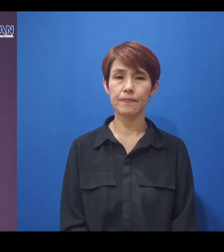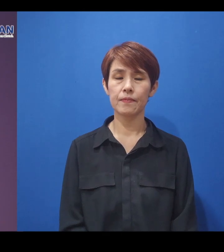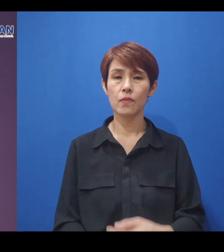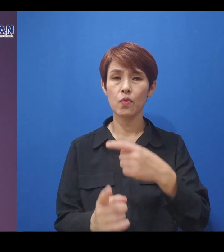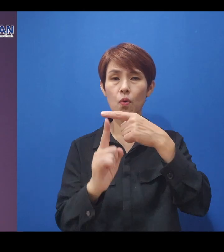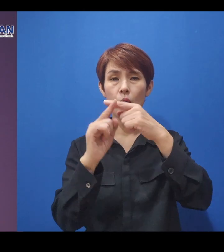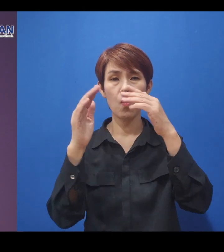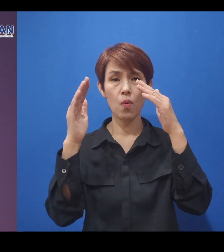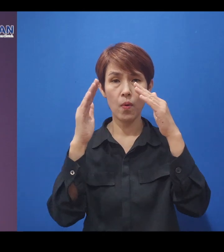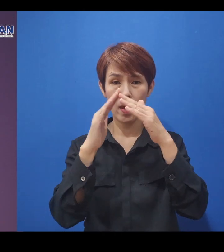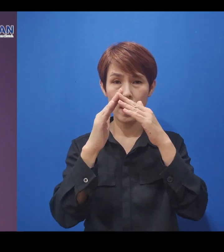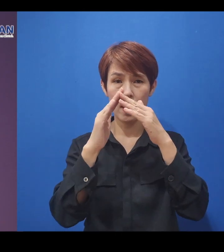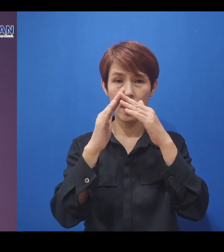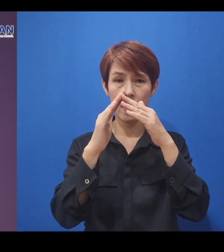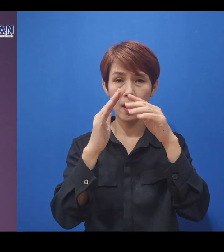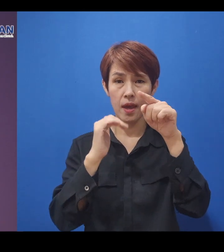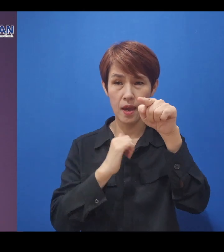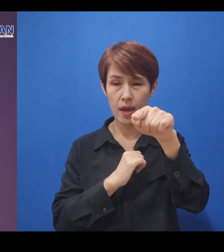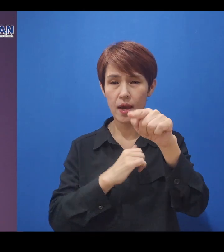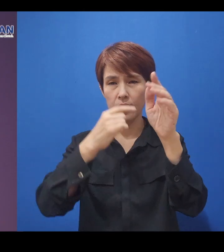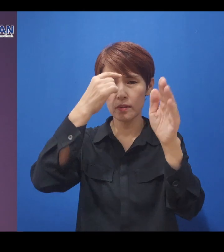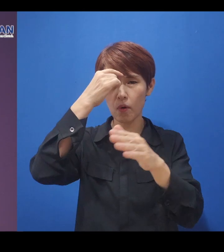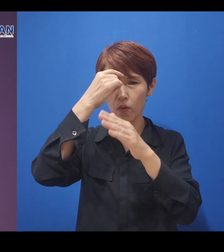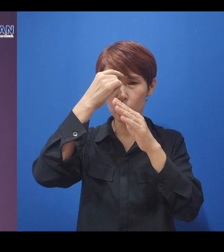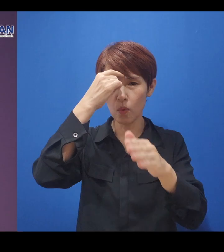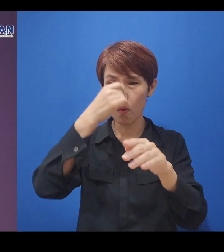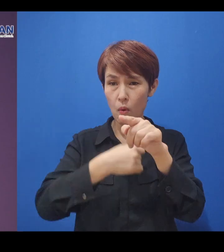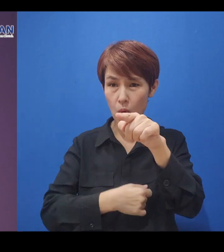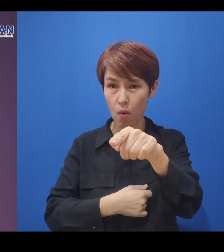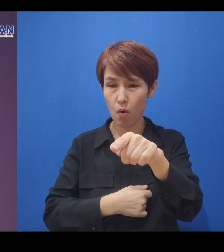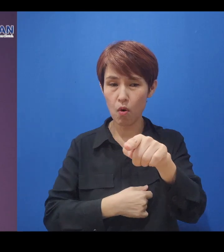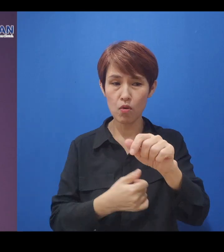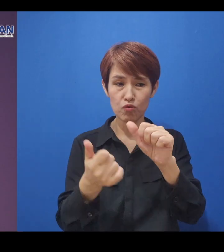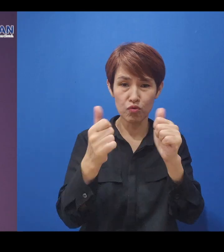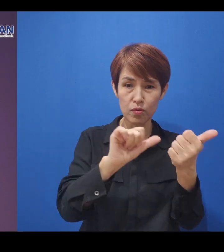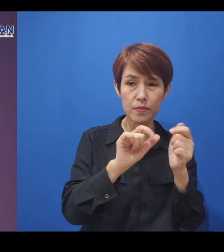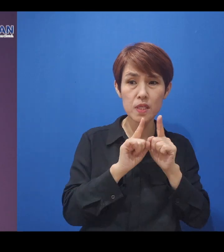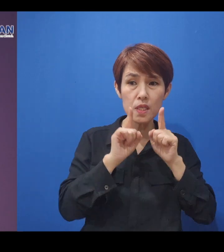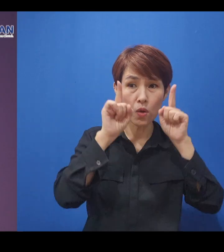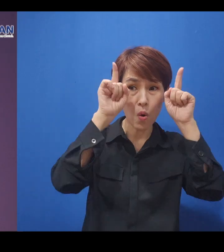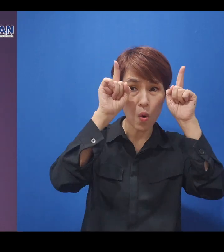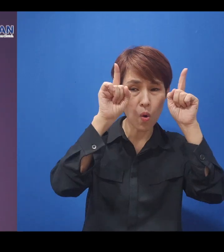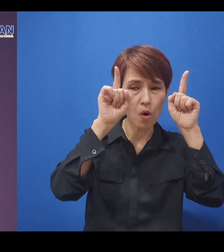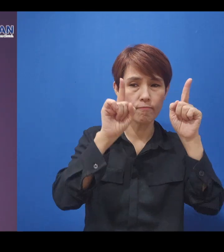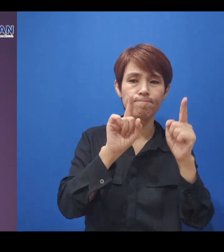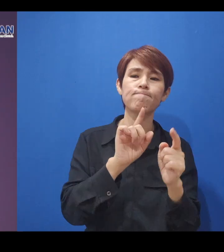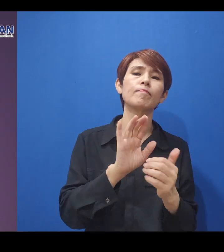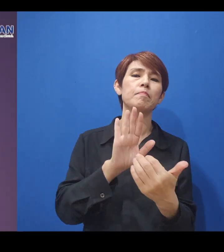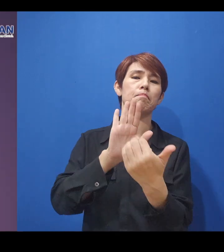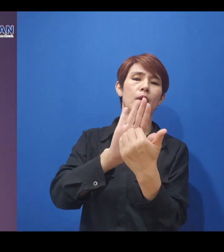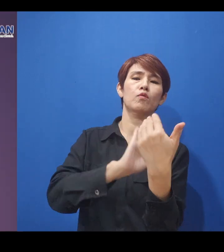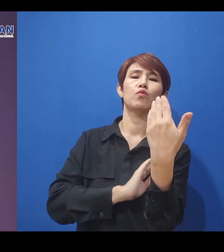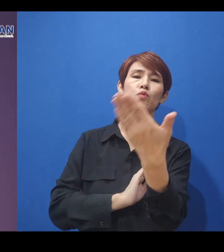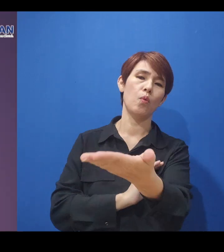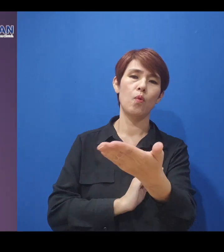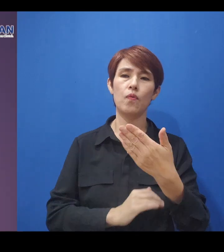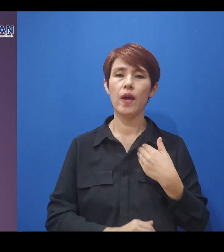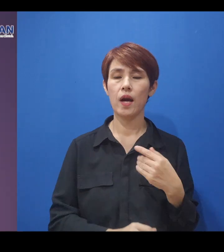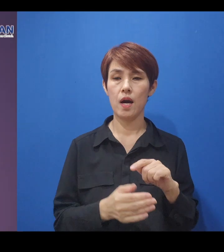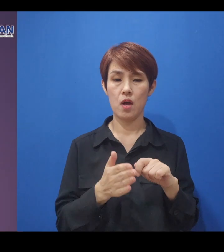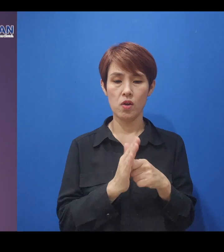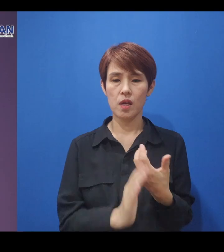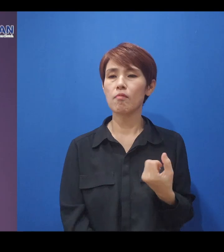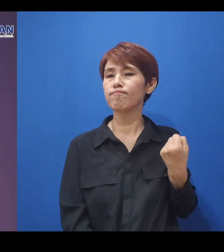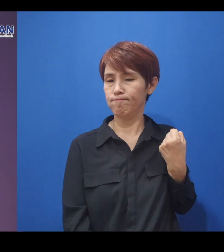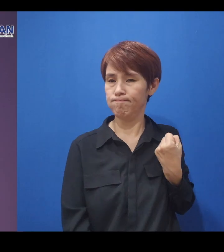교회를 향해서는, 성도를 향해서는 이 죽음과 지옥의 문이 열리지 않도록 내가 내 손에 열쇠를 쥐고